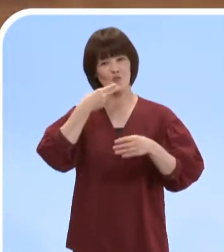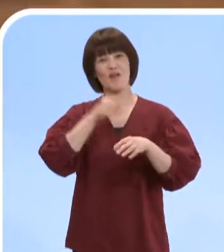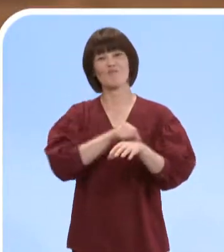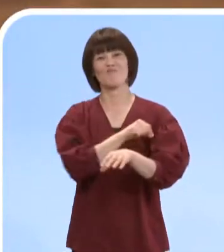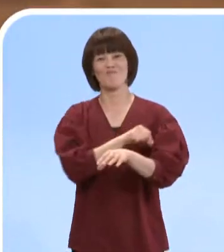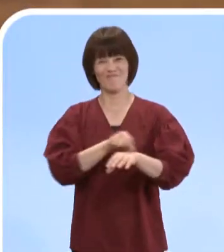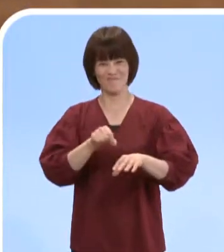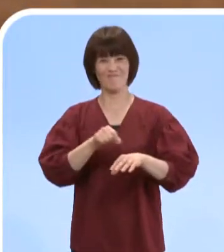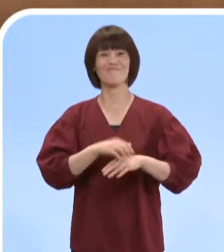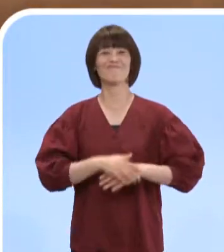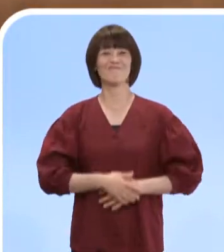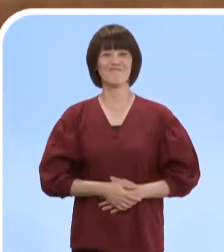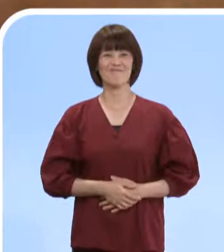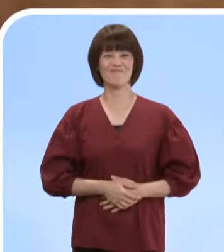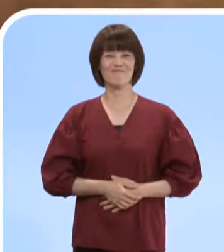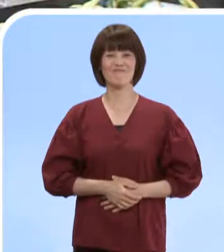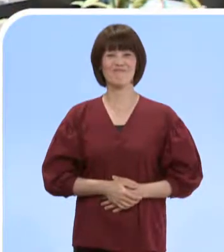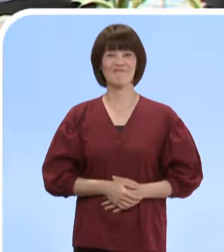そばの特徴。